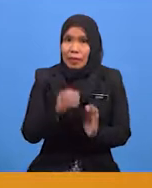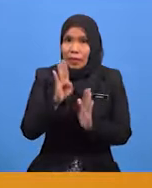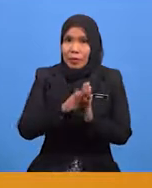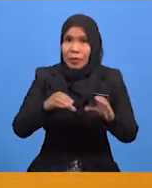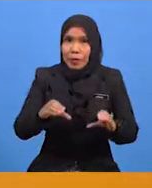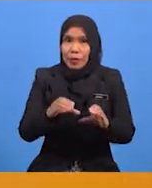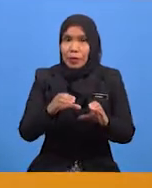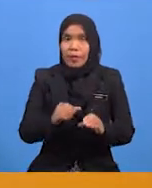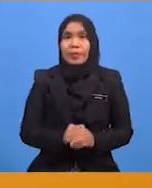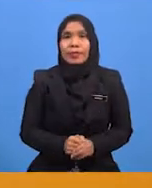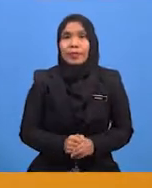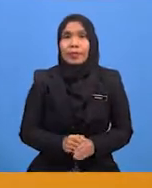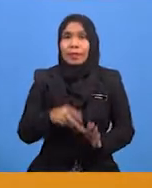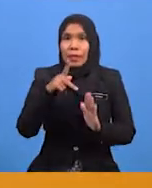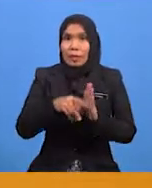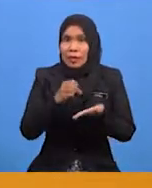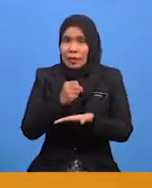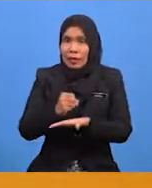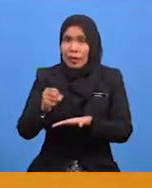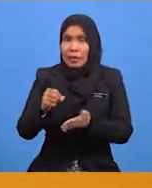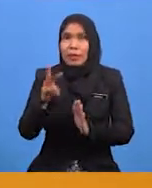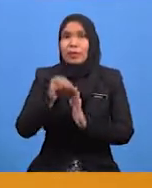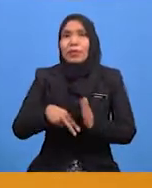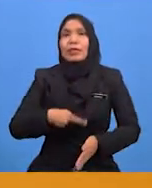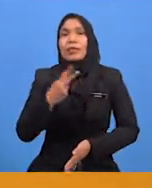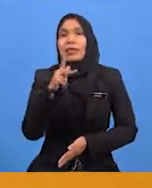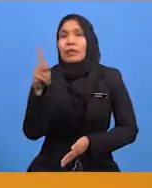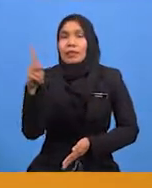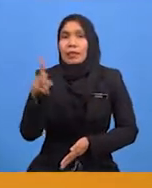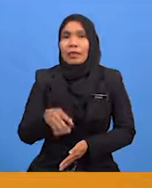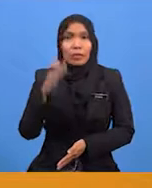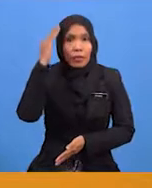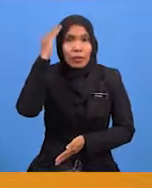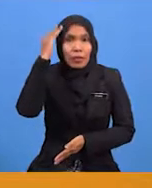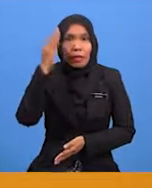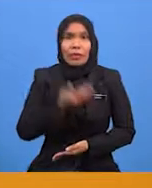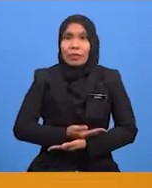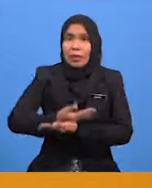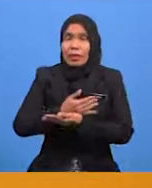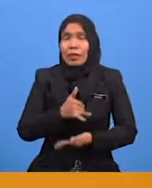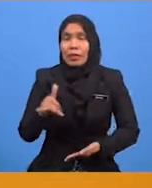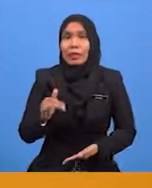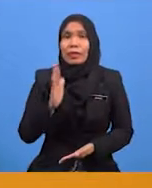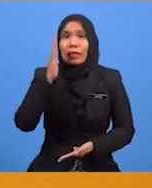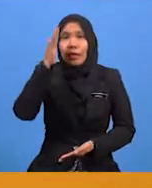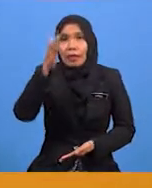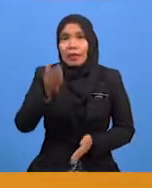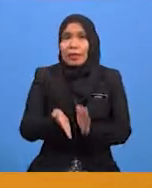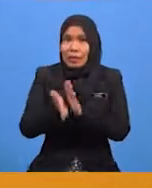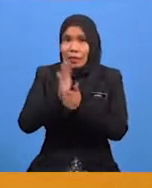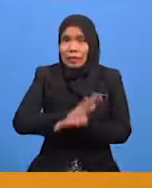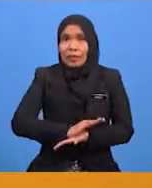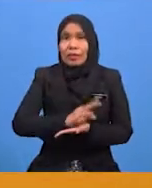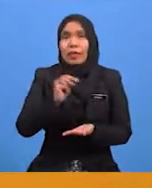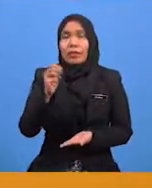demikian, penyajak merasakan pemikiran anaknya akan menjadi lebih matang